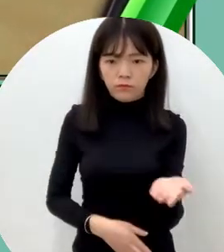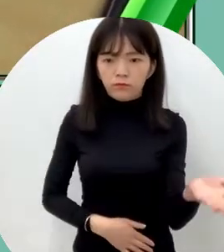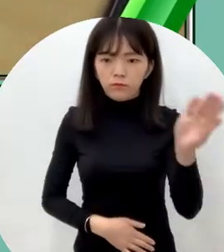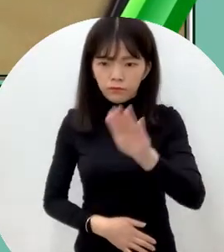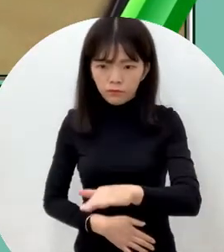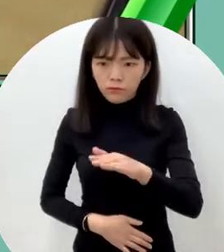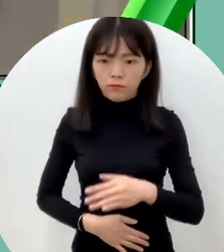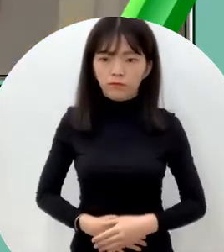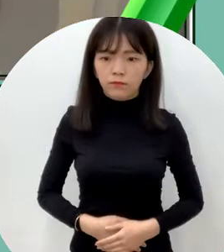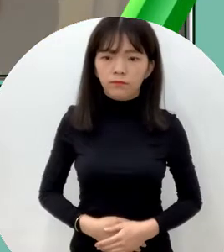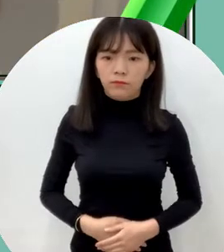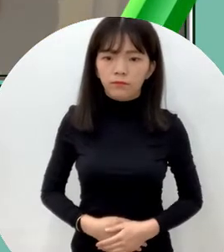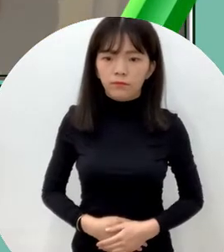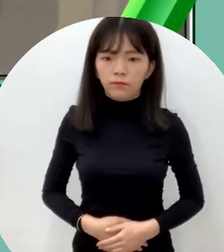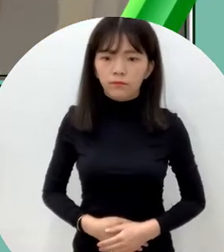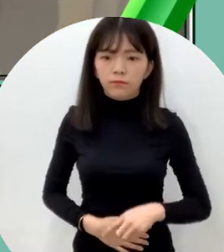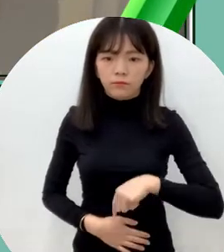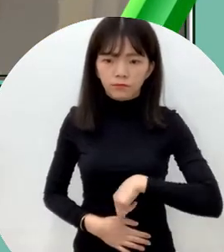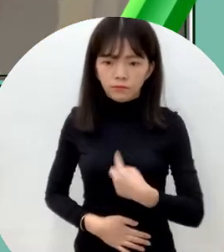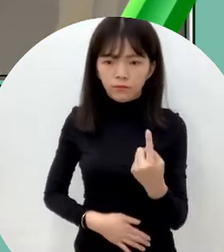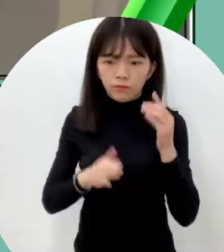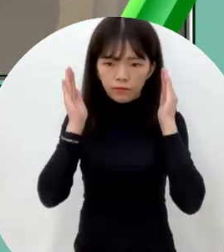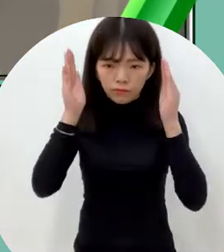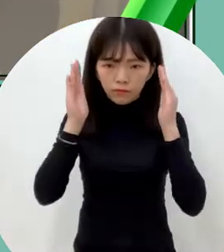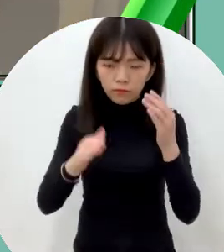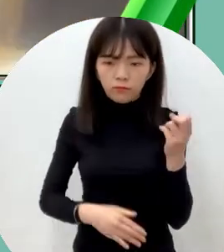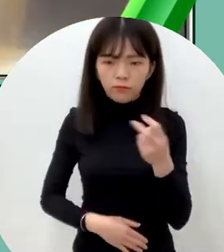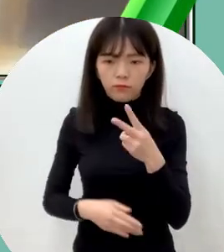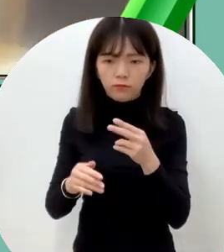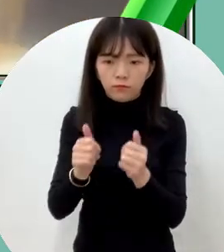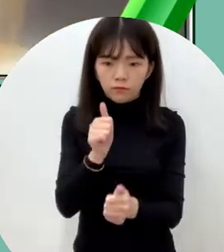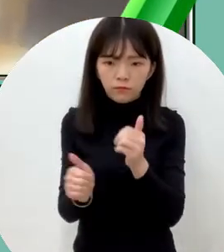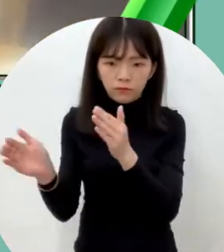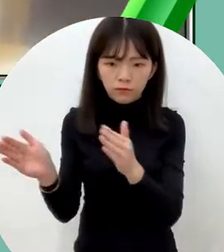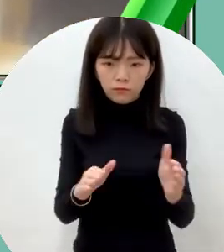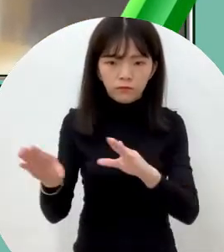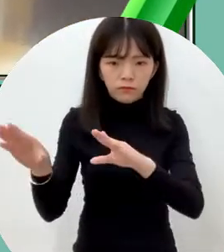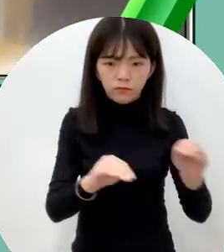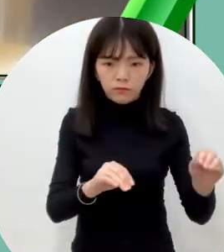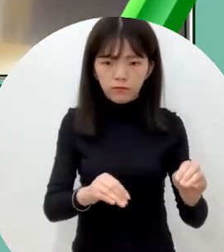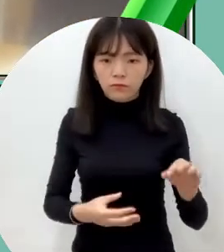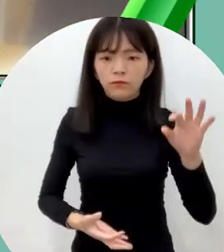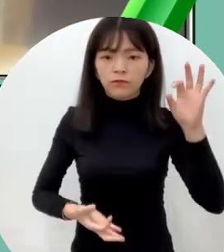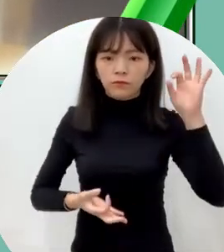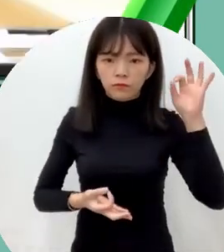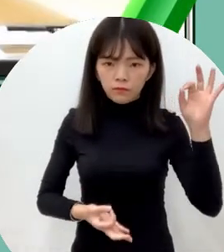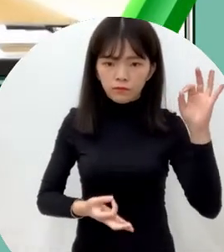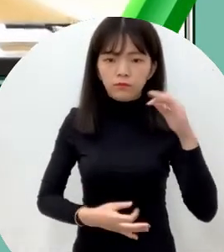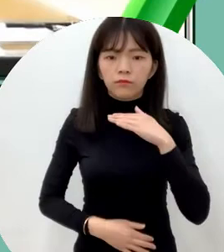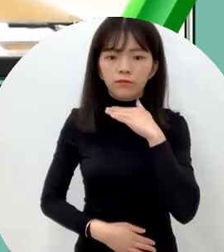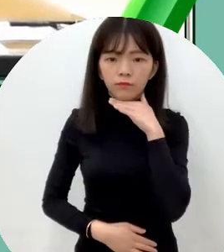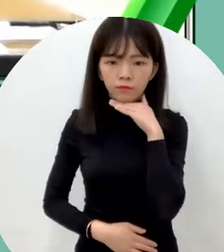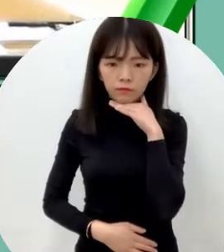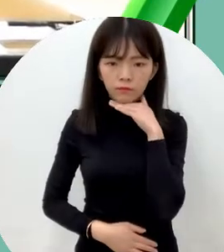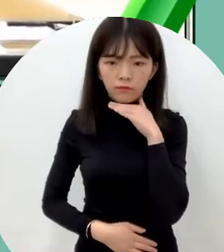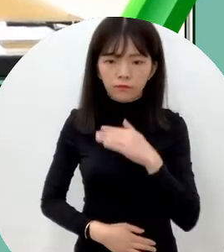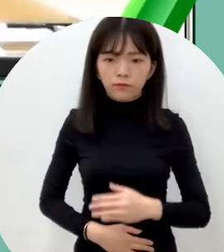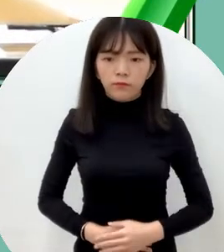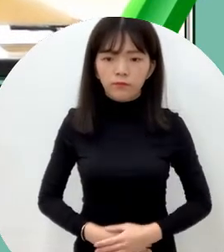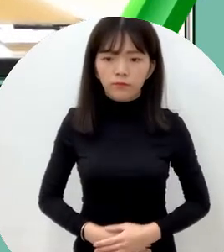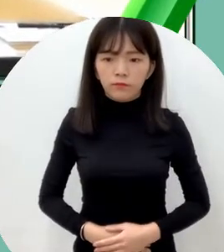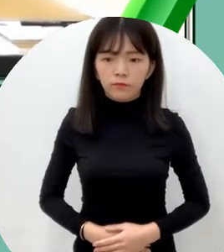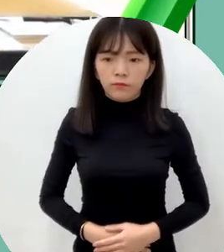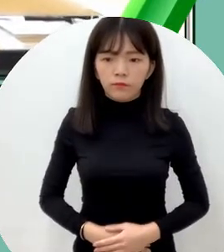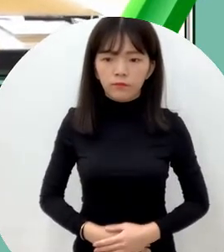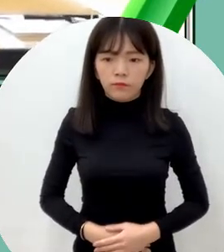답안지를 뒤집어서 책상 위에 올려놓고 자습 등 일체의 시험 준비는 하지 않으며 정숙을 유지한 상태로 대기해야 합니다.